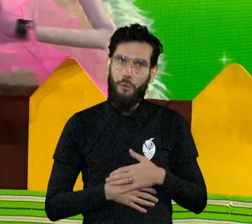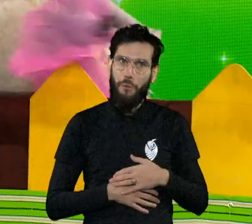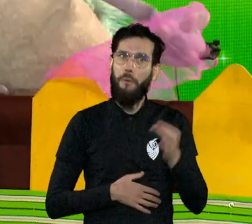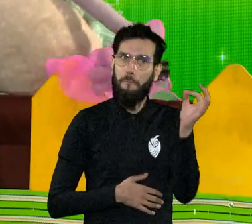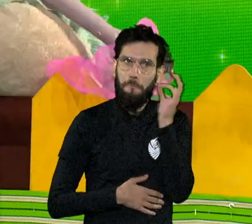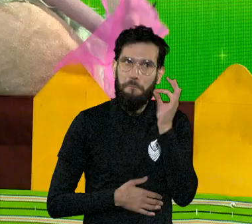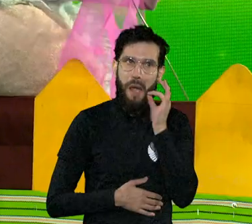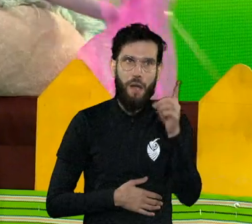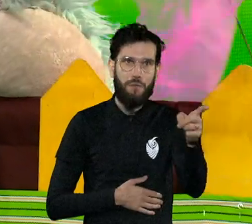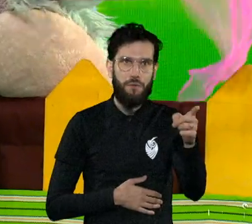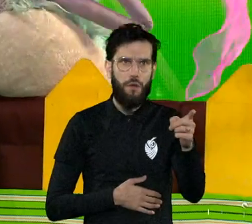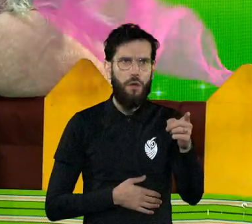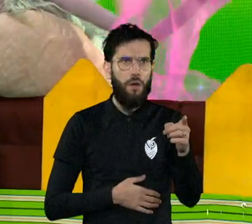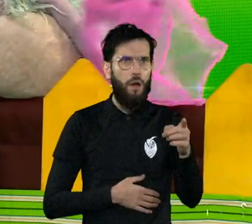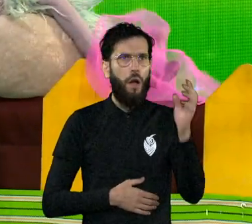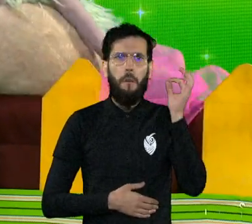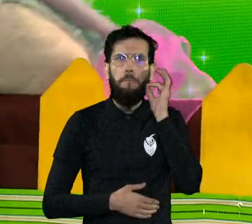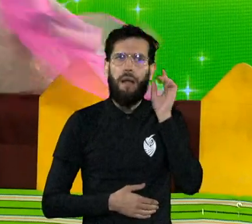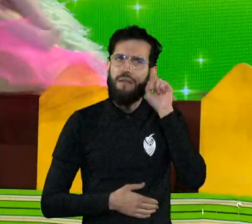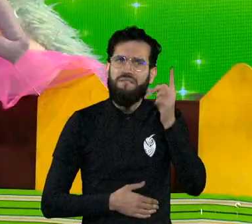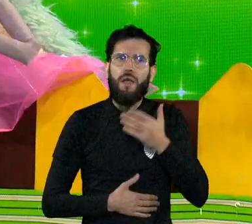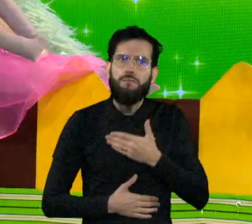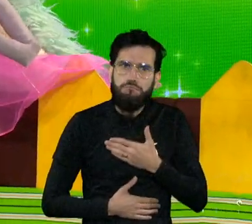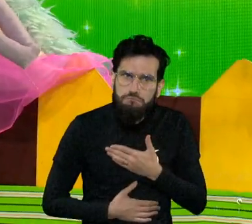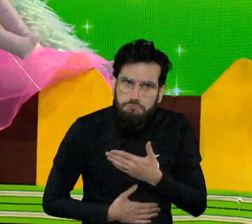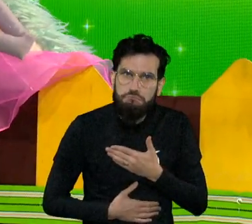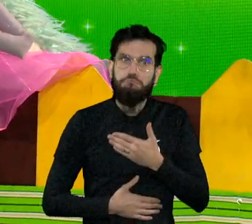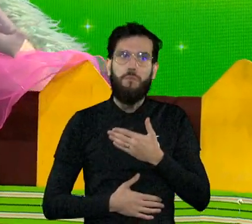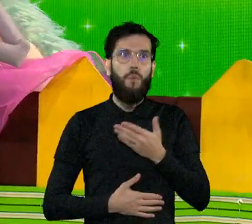Wow, a kde si sa naučil tak ukláňať?